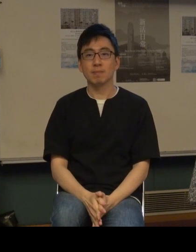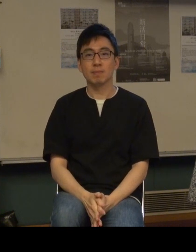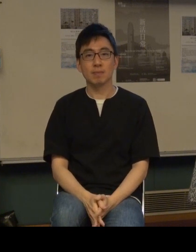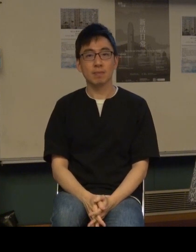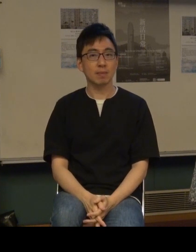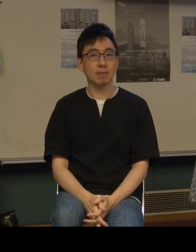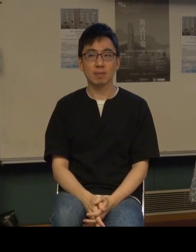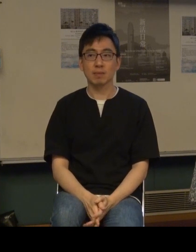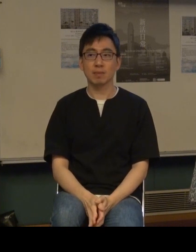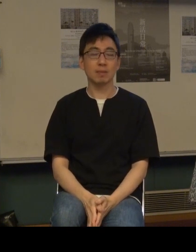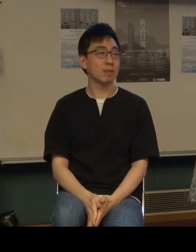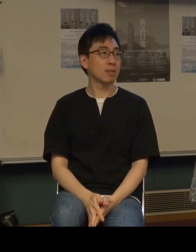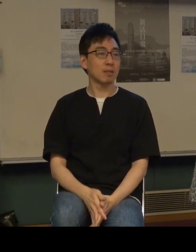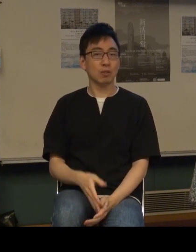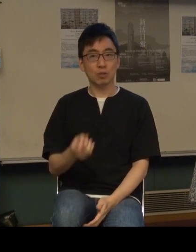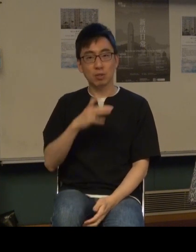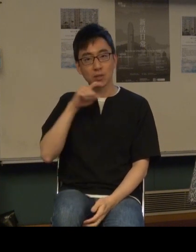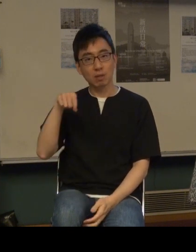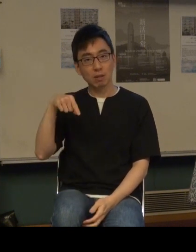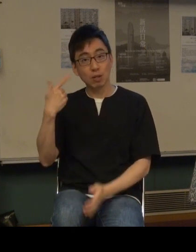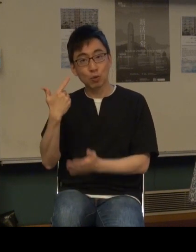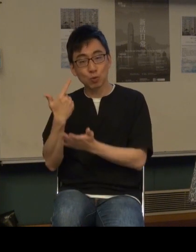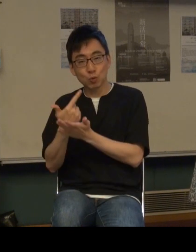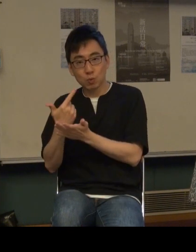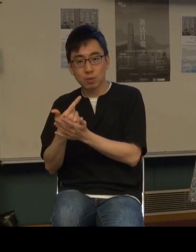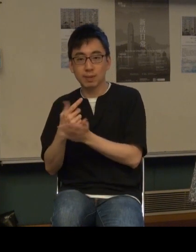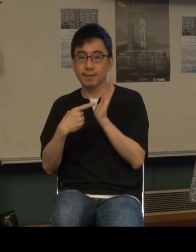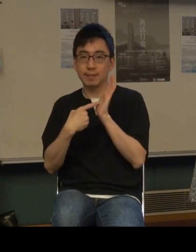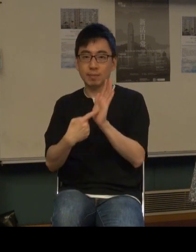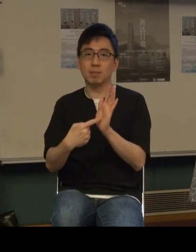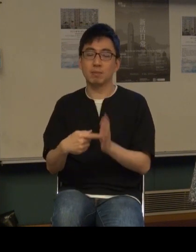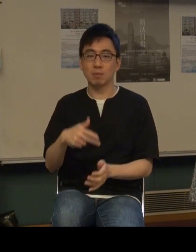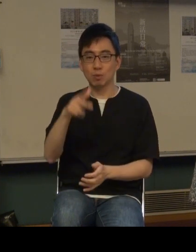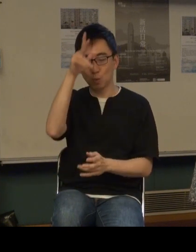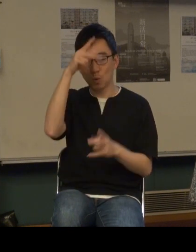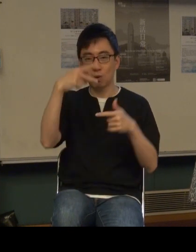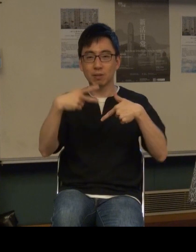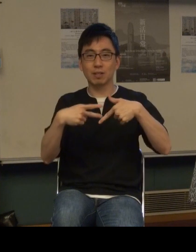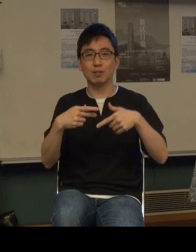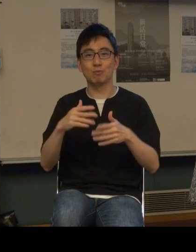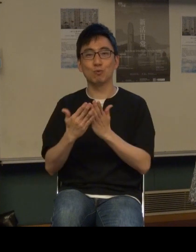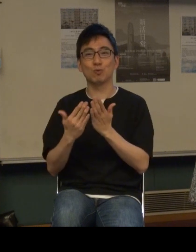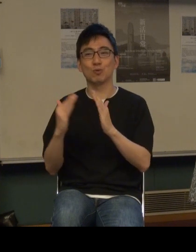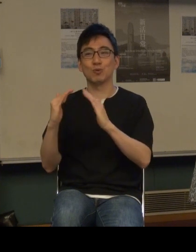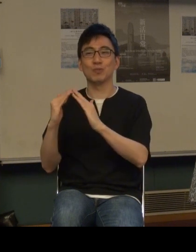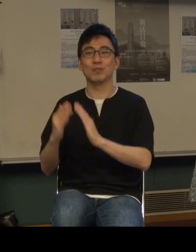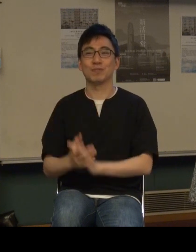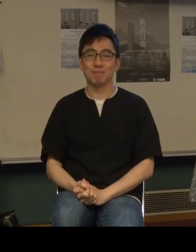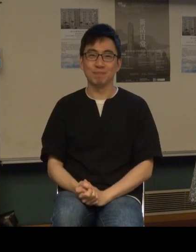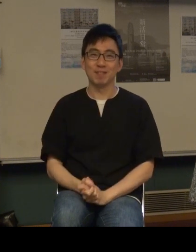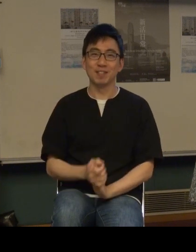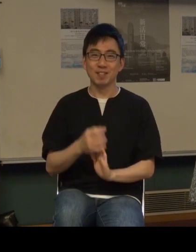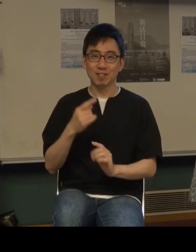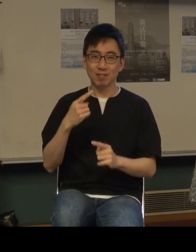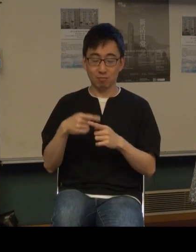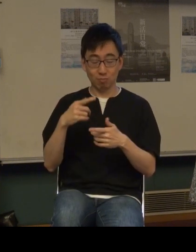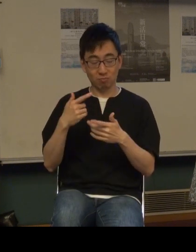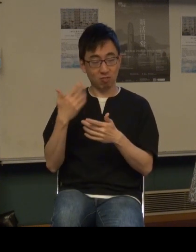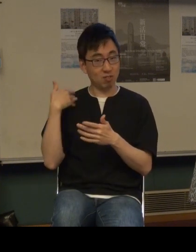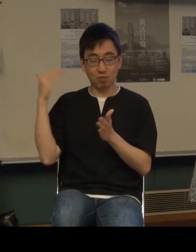裡。而、比較重要的例子呢其實就是黃隱書院。咁黃隱書院咧，一直咧都係官校嘅龍頭嚟